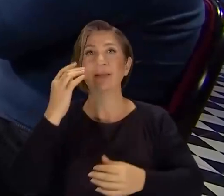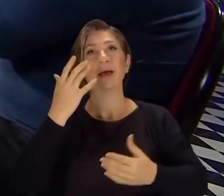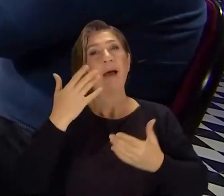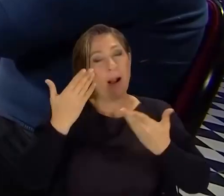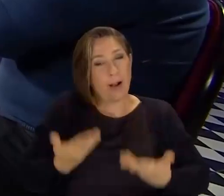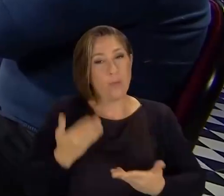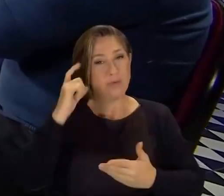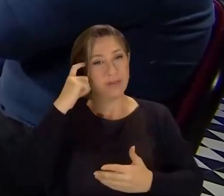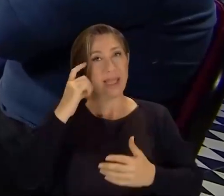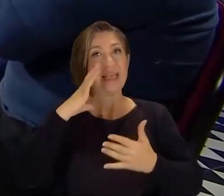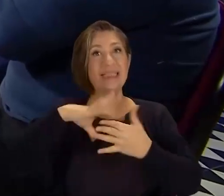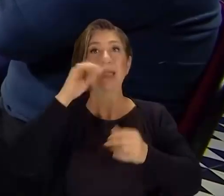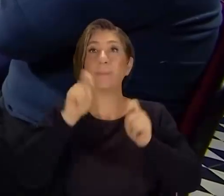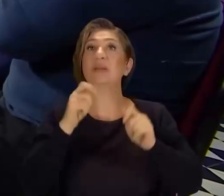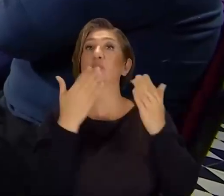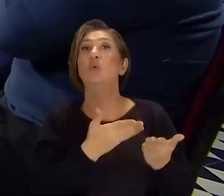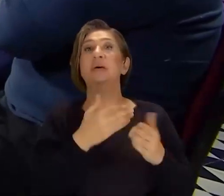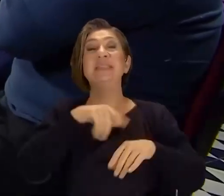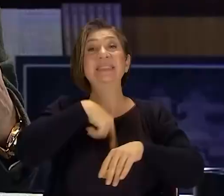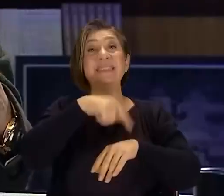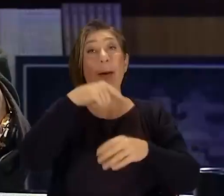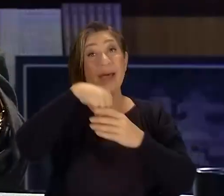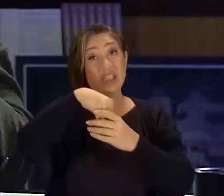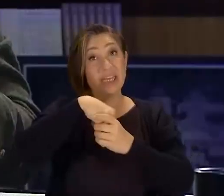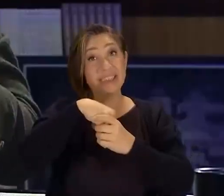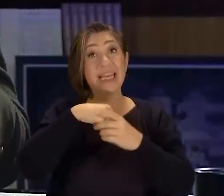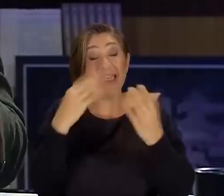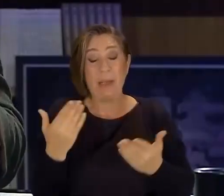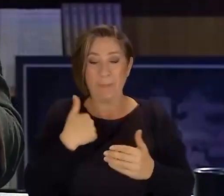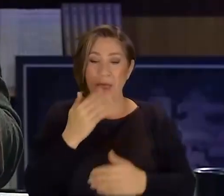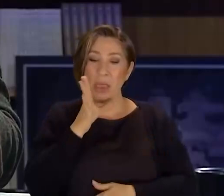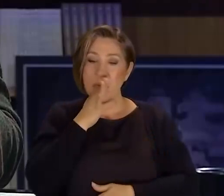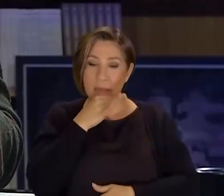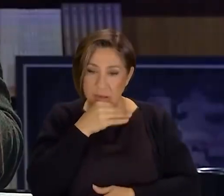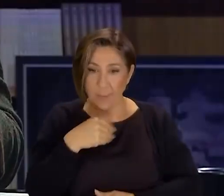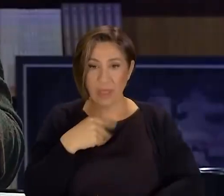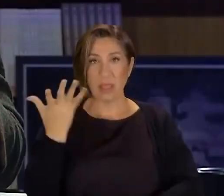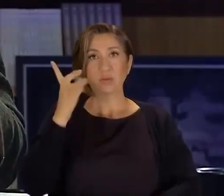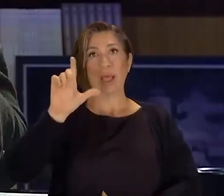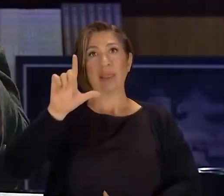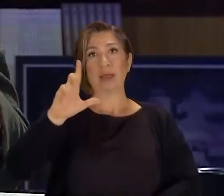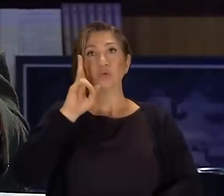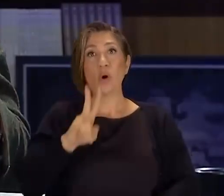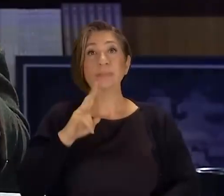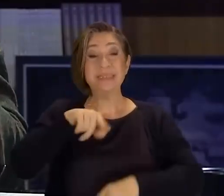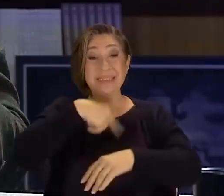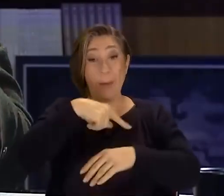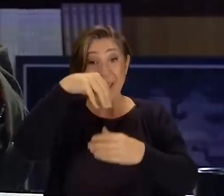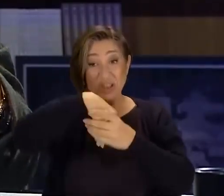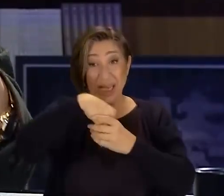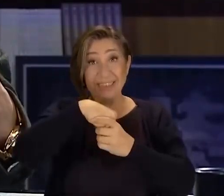kanaat önderleri dediğimiz İnsanların yaptığı şey bu zaman içerisinde Güven yaşlandıkça buna daha çok ihtiyaç duyuyorum zaman